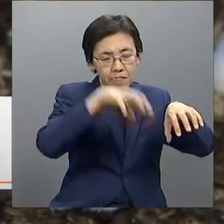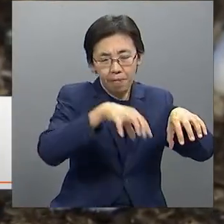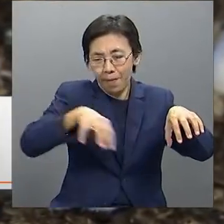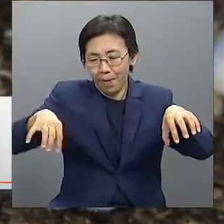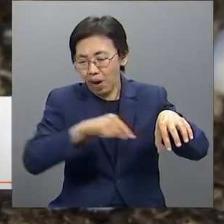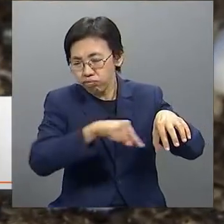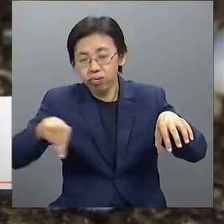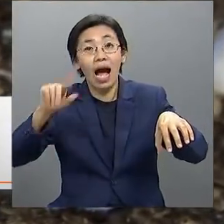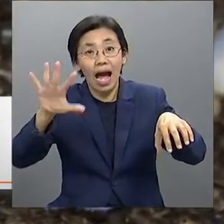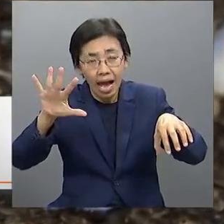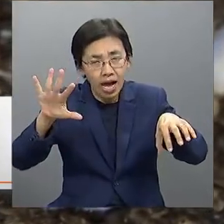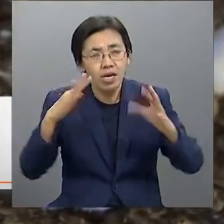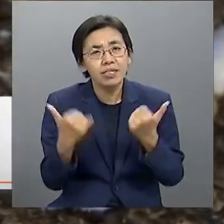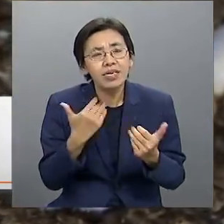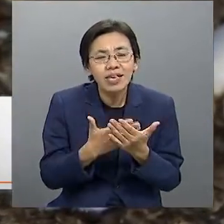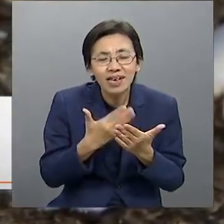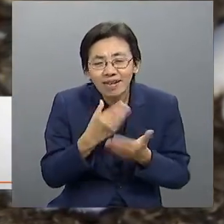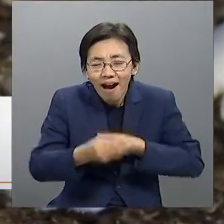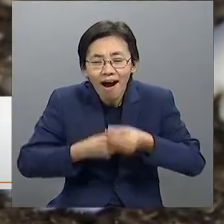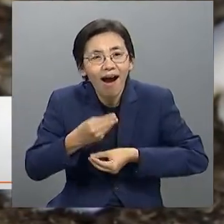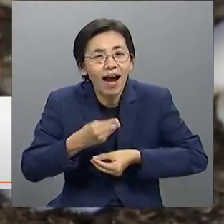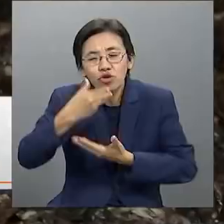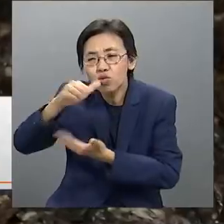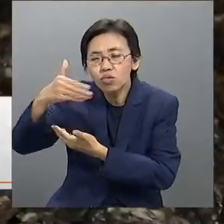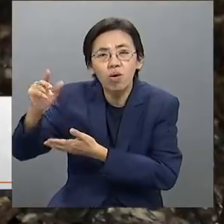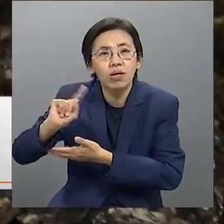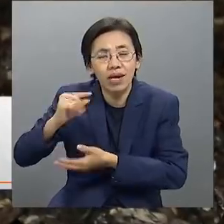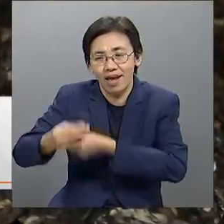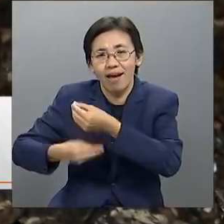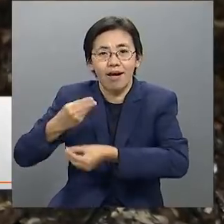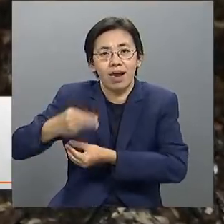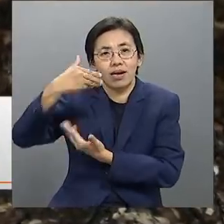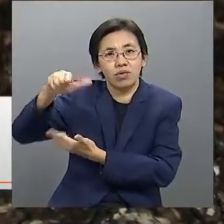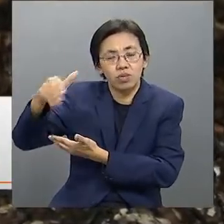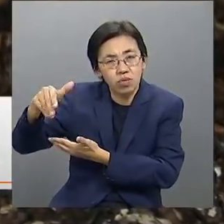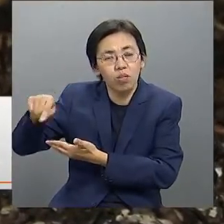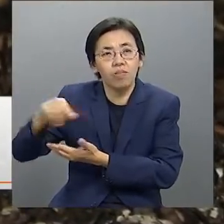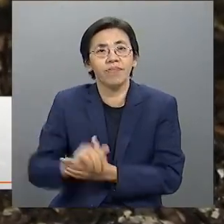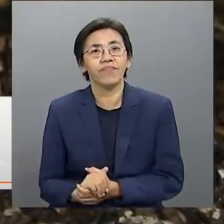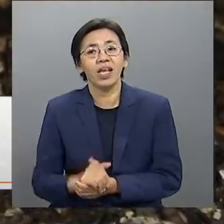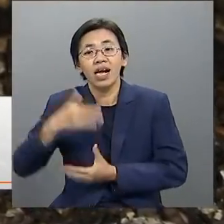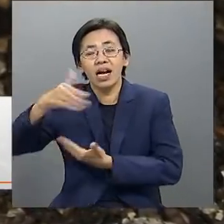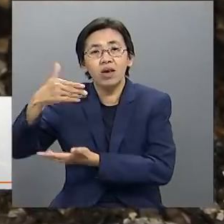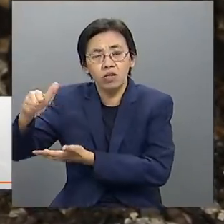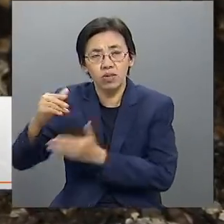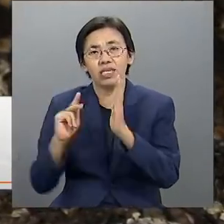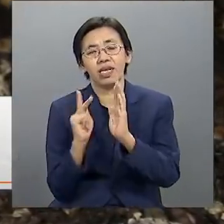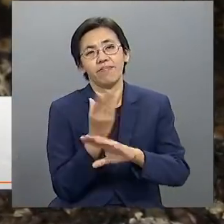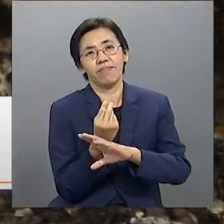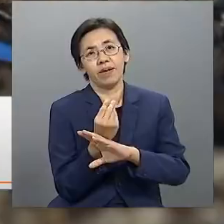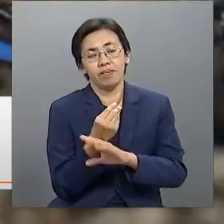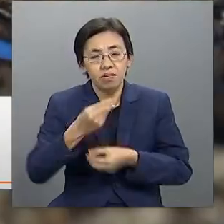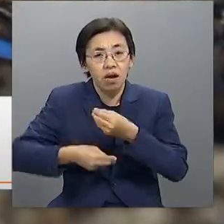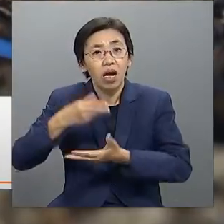เกี่ยวผลผลิตที่ได้ก็จะไปส่งที่ตลาดศูนย์การค้าซึ่งเป็นแหล่งรับซื้อขนาดใหญ่อยู่ที่จังหวัดกำแพงเพชรขายส่งอยู่ที่กิโ